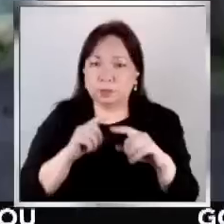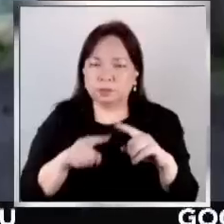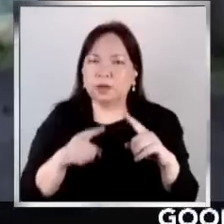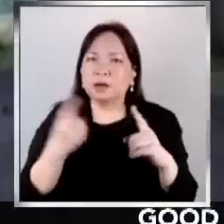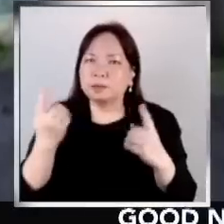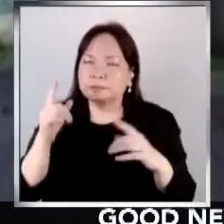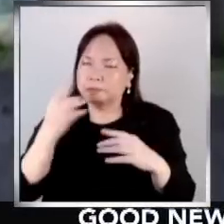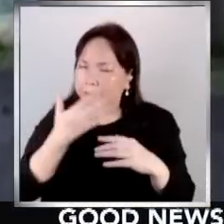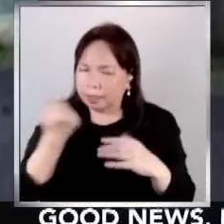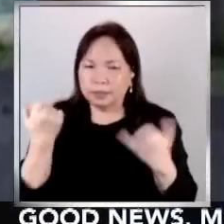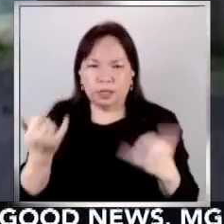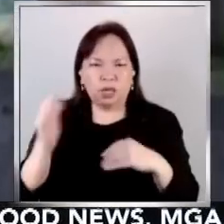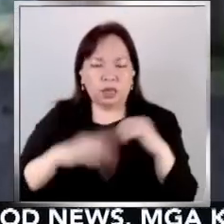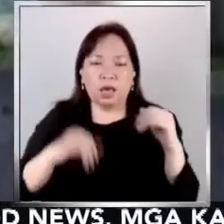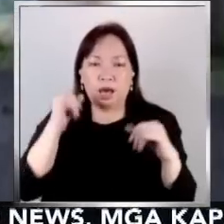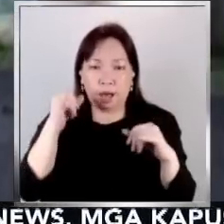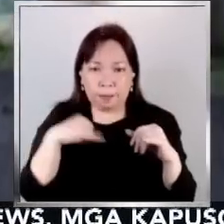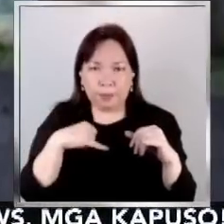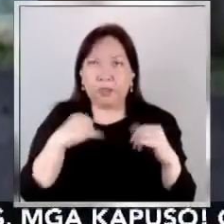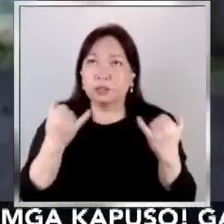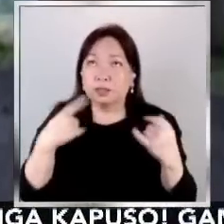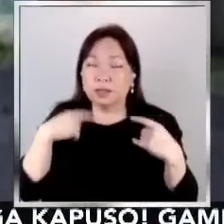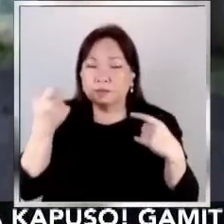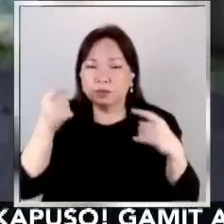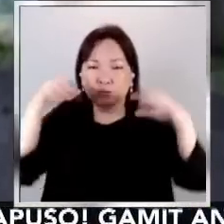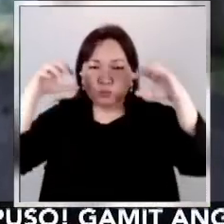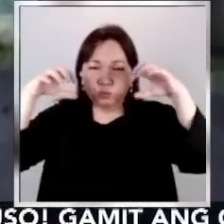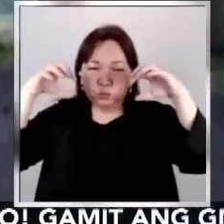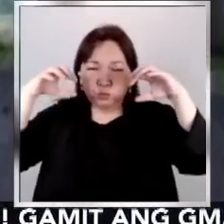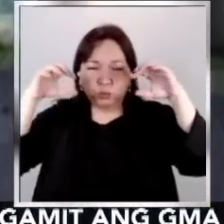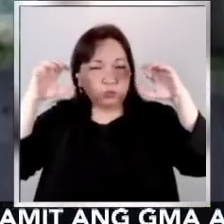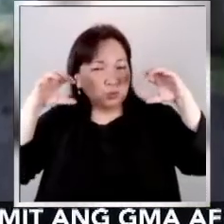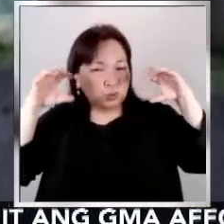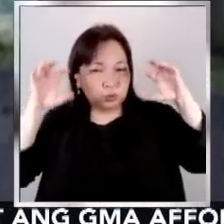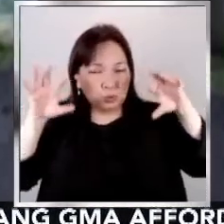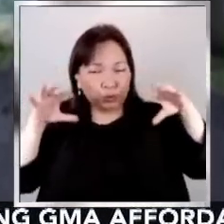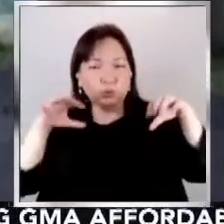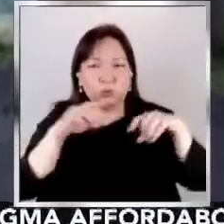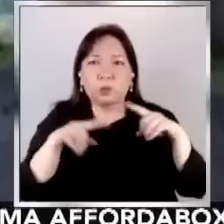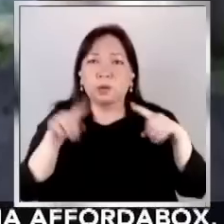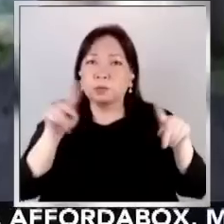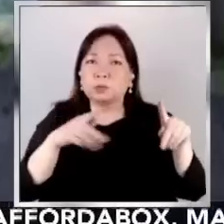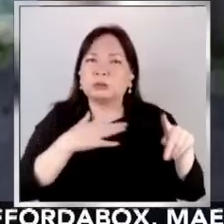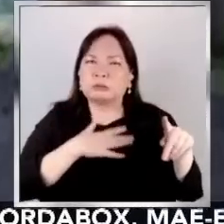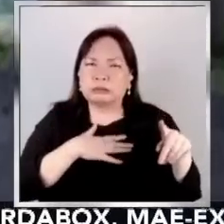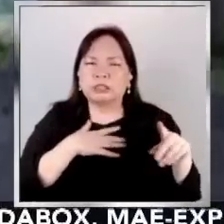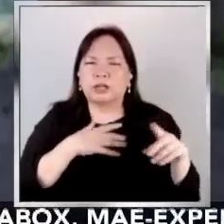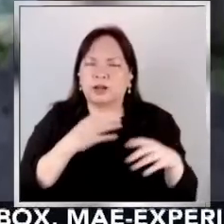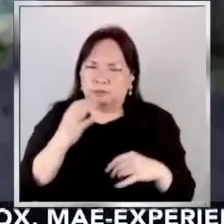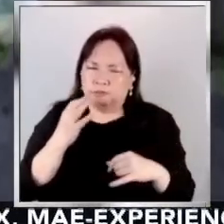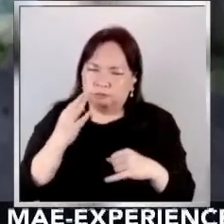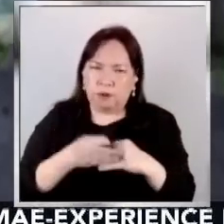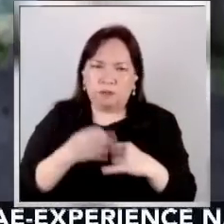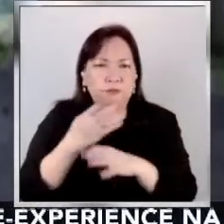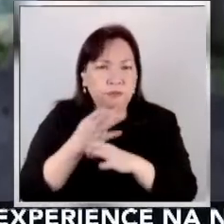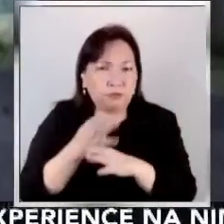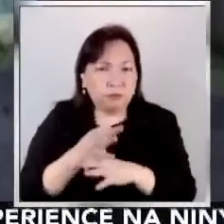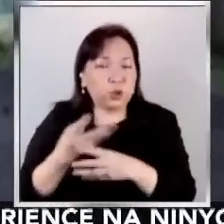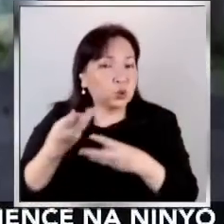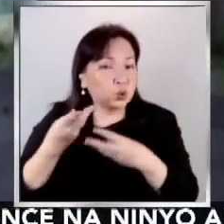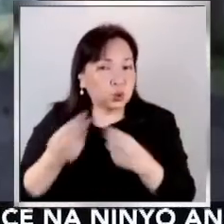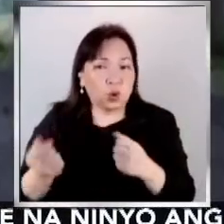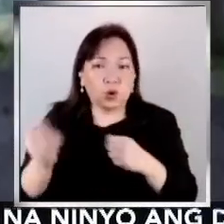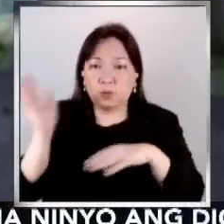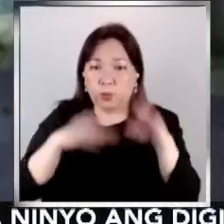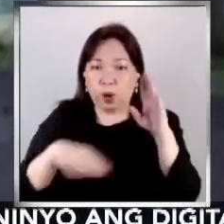ng pag-ambon dito, kaya naman panawagan ng mga residente e permanente nang masolusyunan yung kanilang problema para hindi na magpaulit-ulit